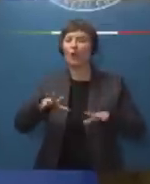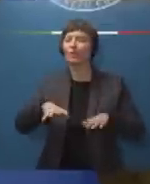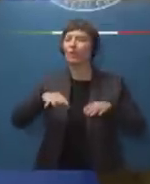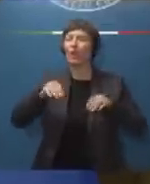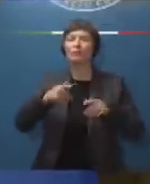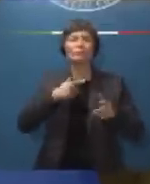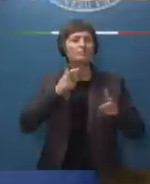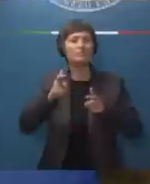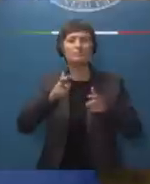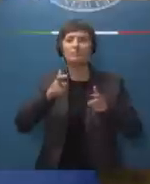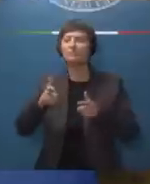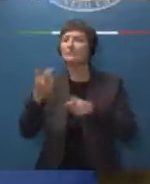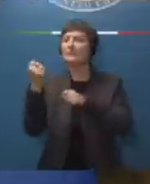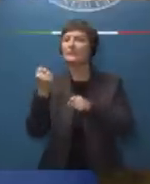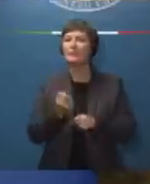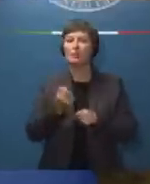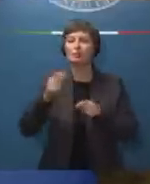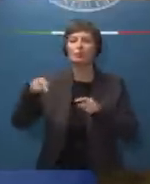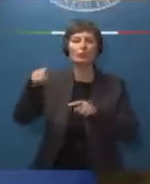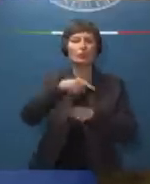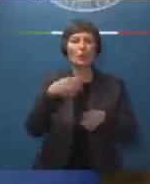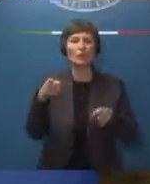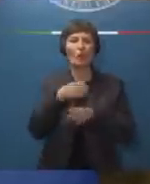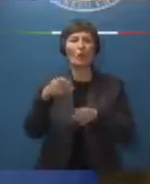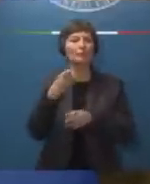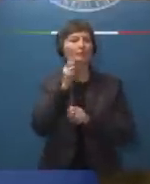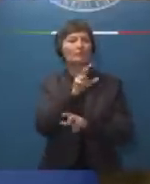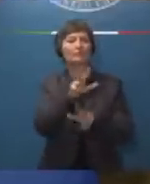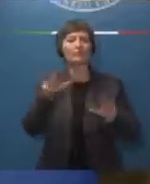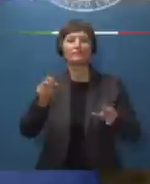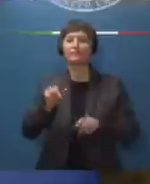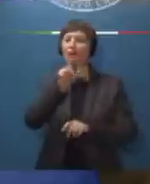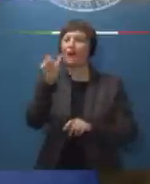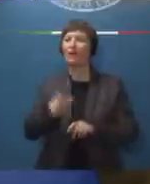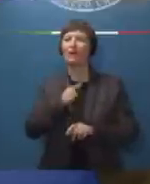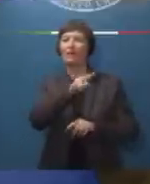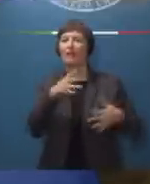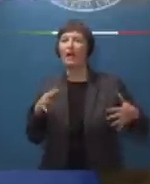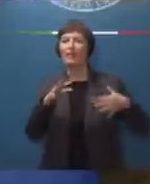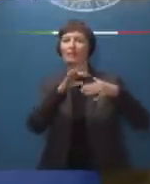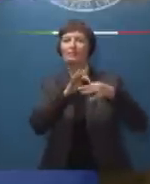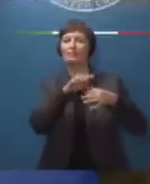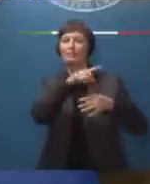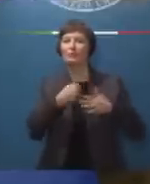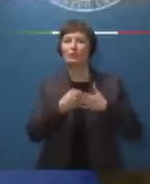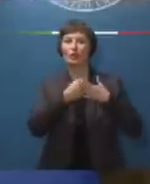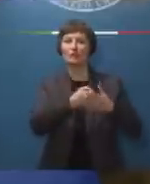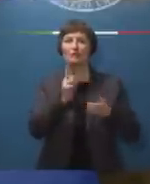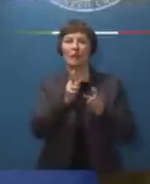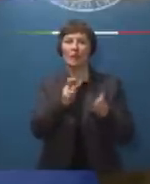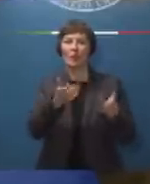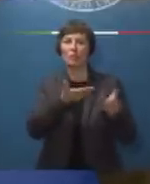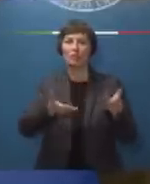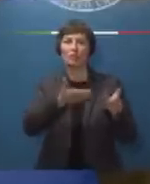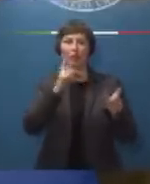chiarissimo posizionamento dell'Italia a fianco dei nostri alleati a sostegno del Popolo ucraino il